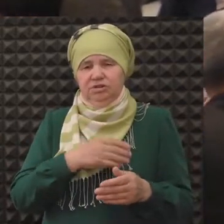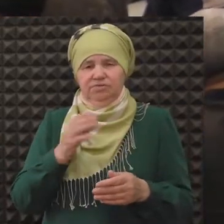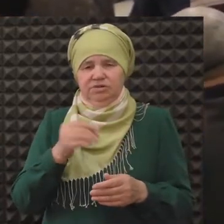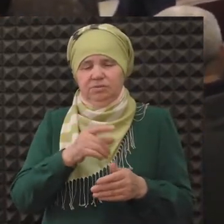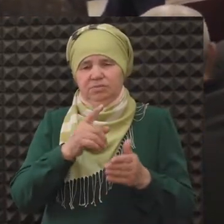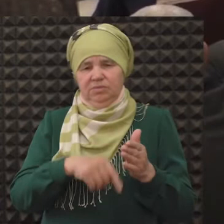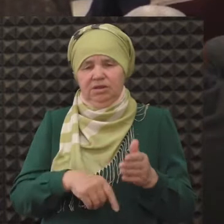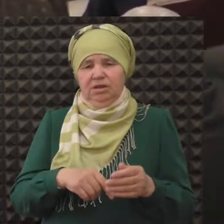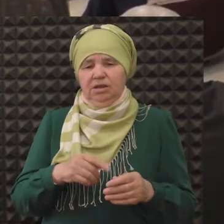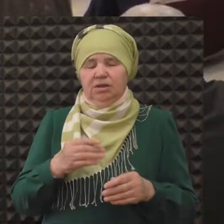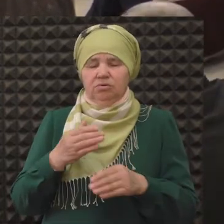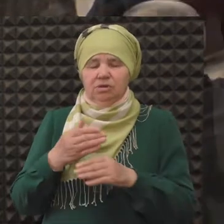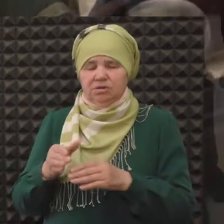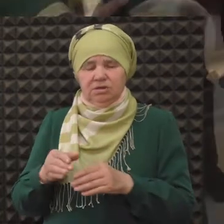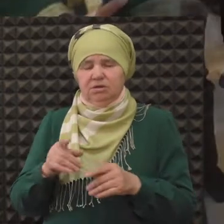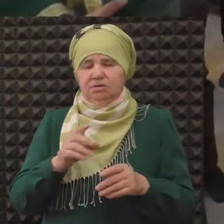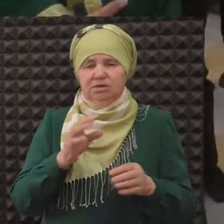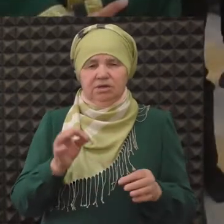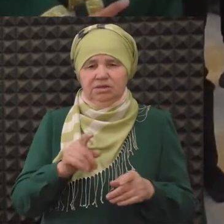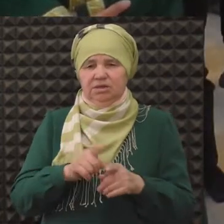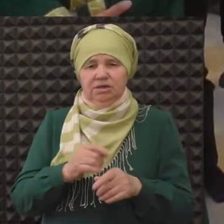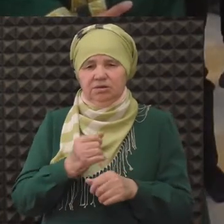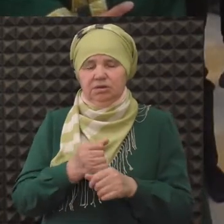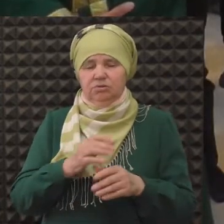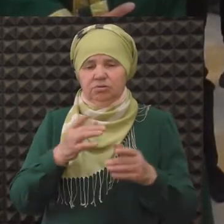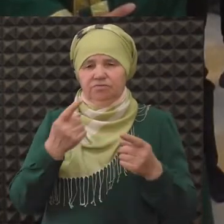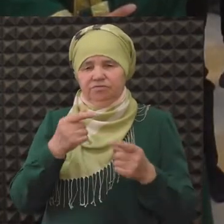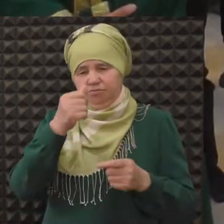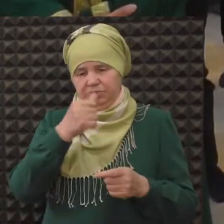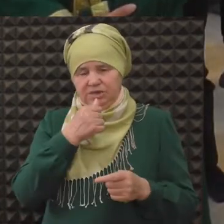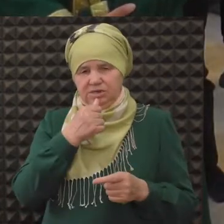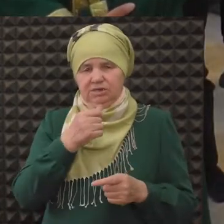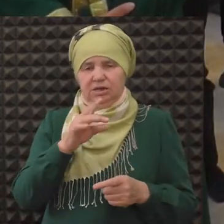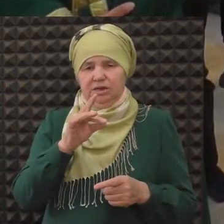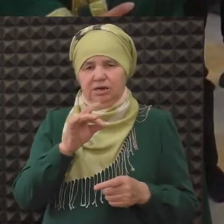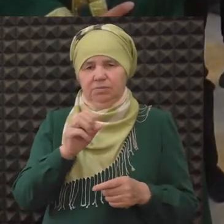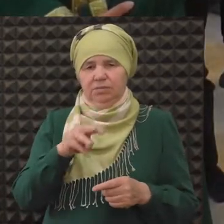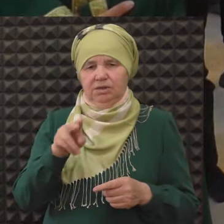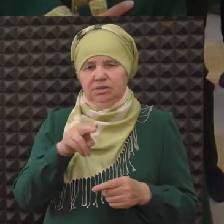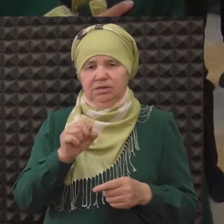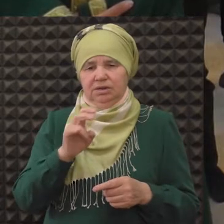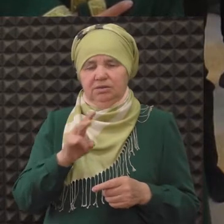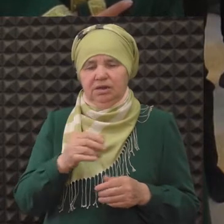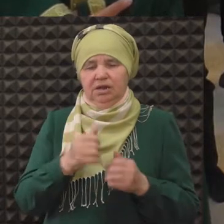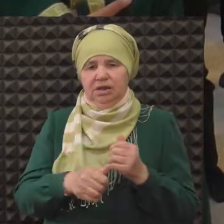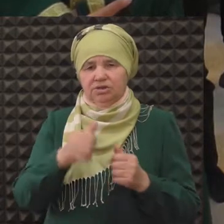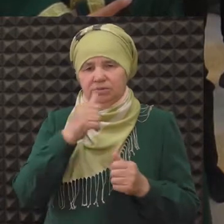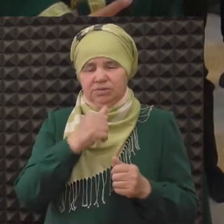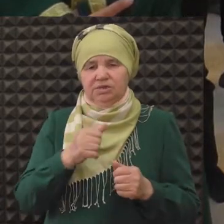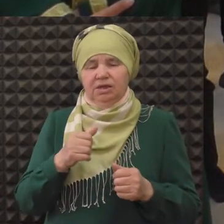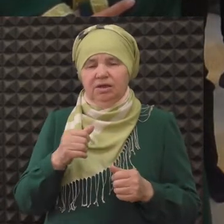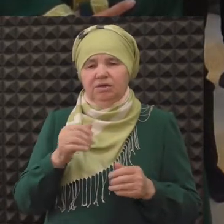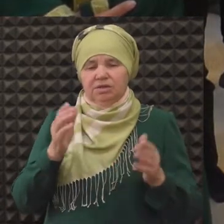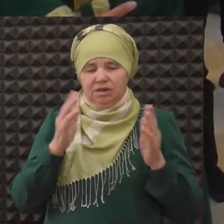не возмещается ни по отдельности, ни коллективно и совершается только в этот благословенный месяц. Каждый день Рамадана во время таравих